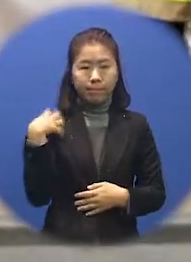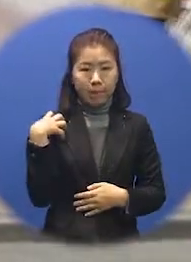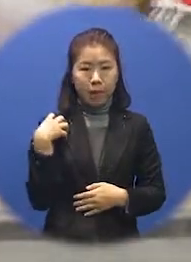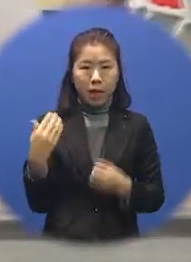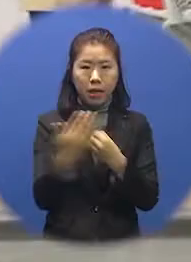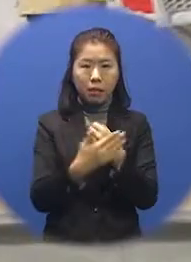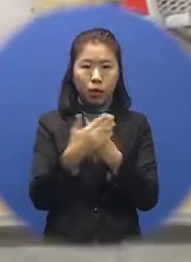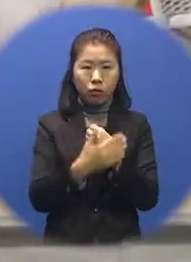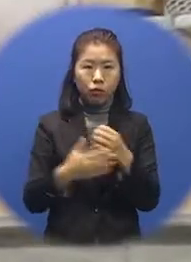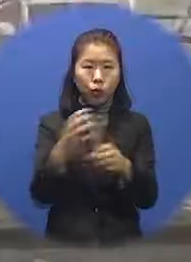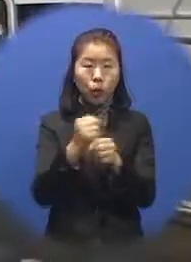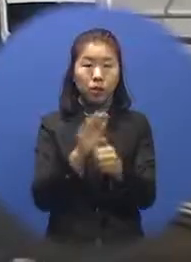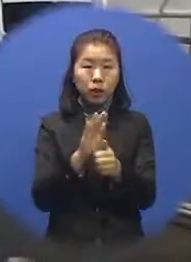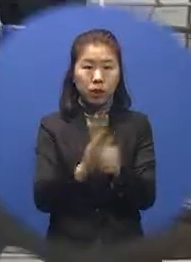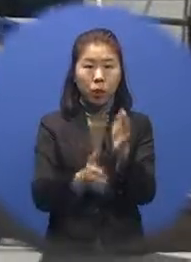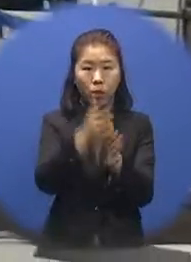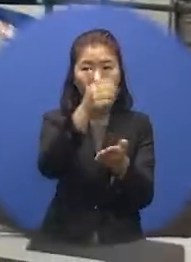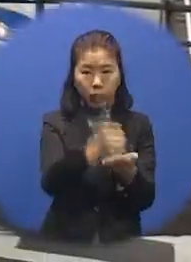은평구 통합지원본부장